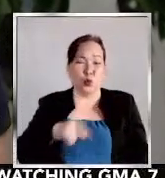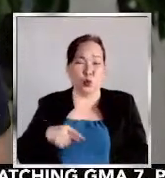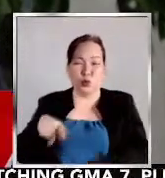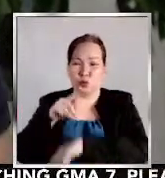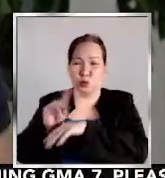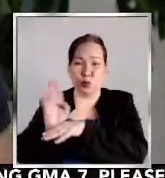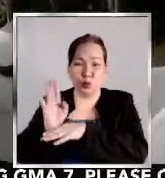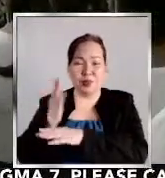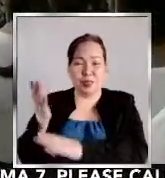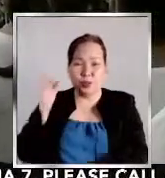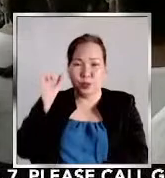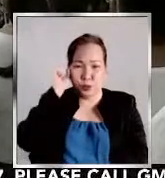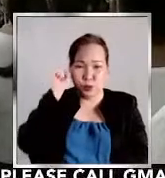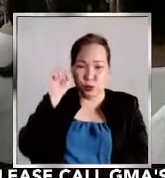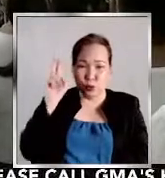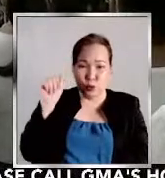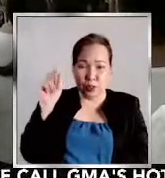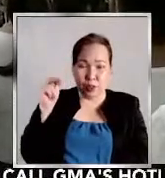Roses.